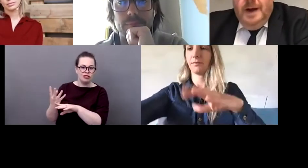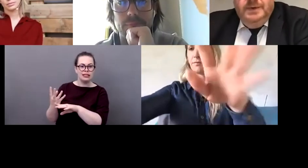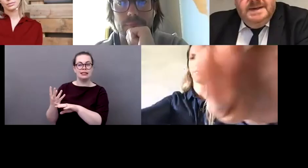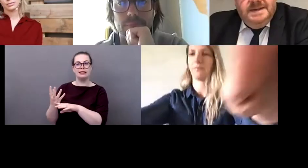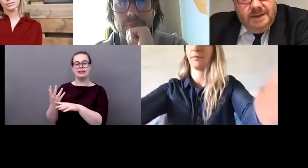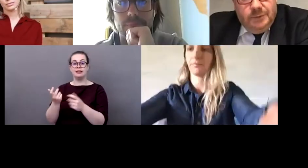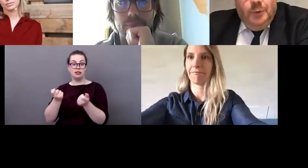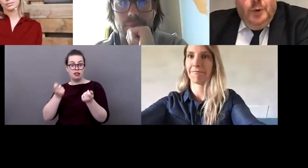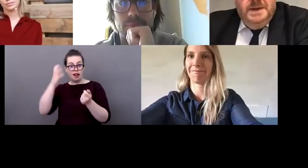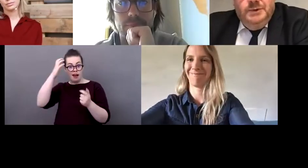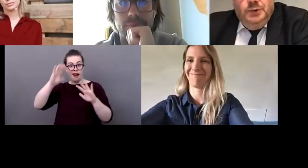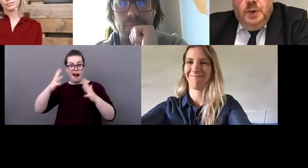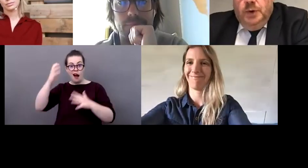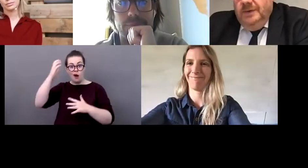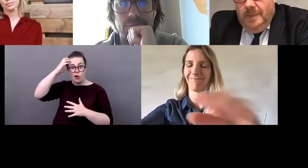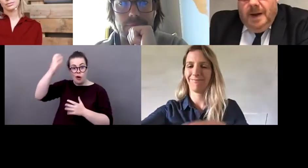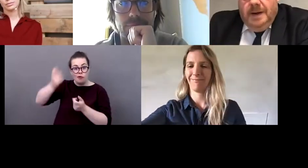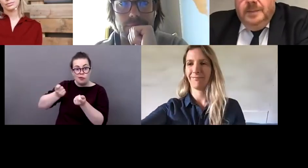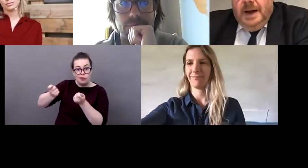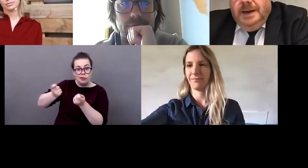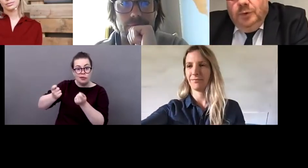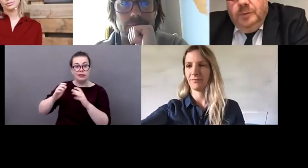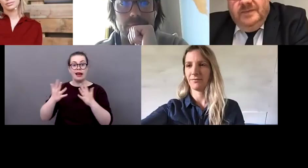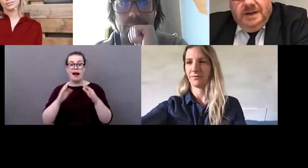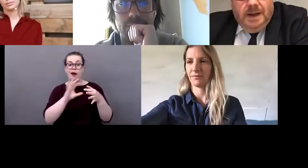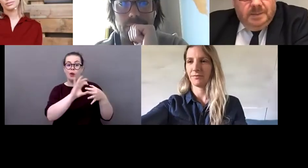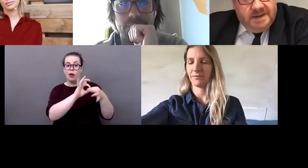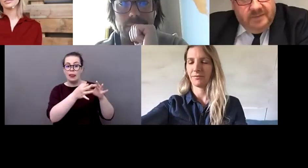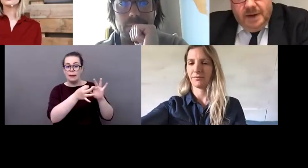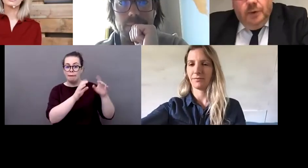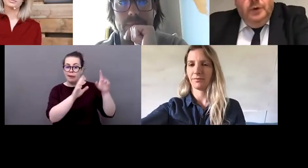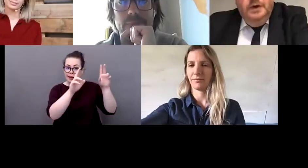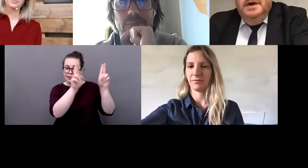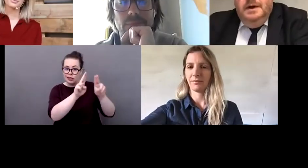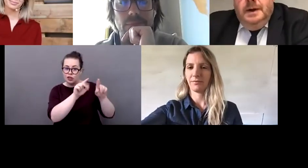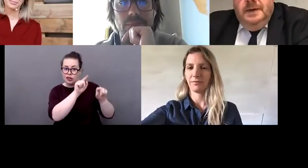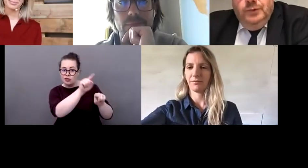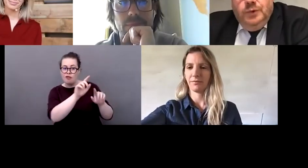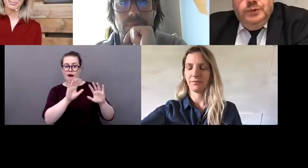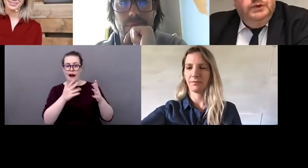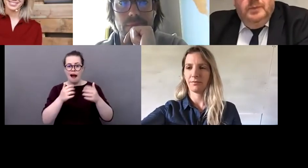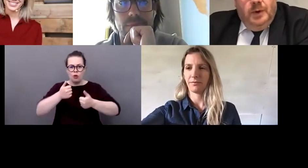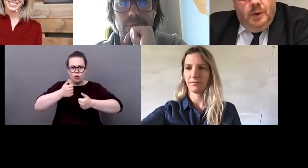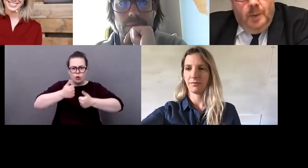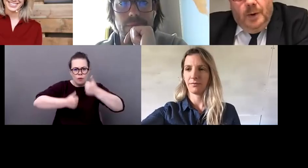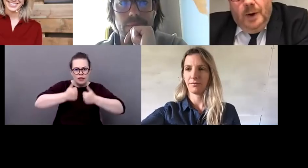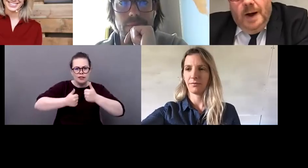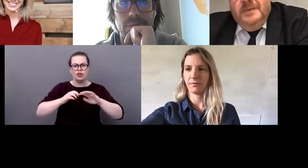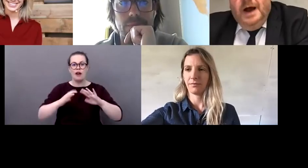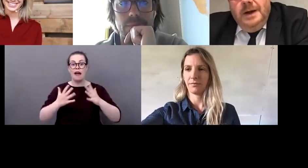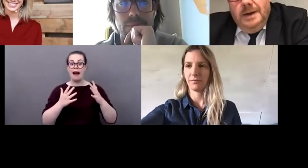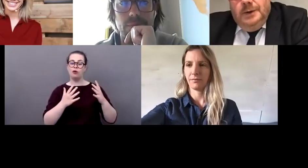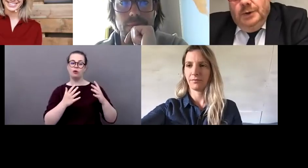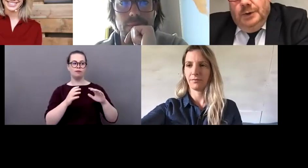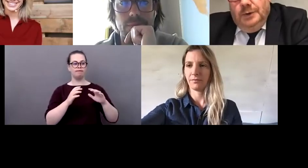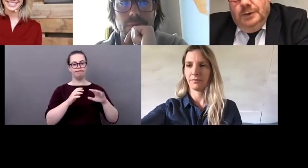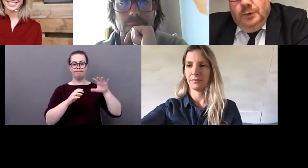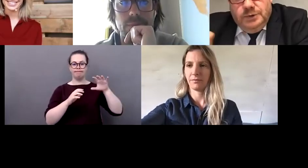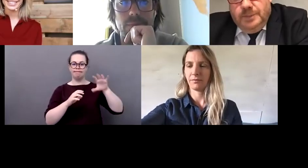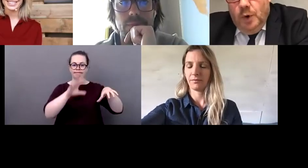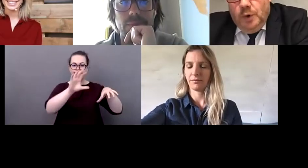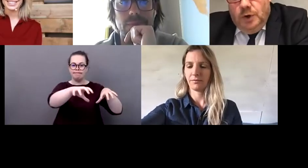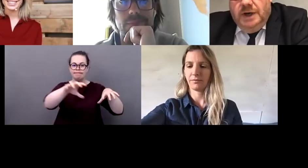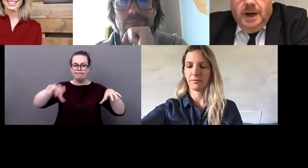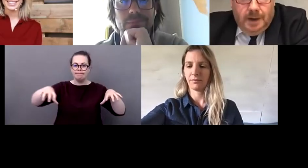plus durable des sites de compétition sportive. On a parlé de Paris 2024, mais c'est vrai que l'évolution positive, on en reparlera, mais voilà.